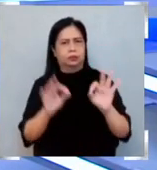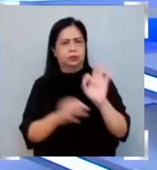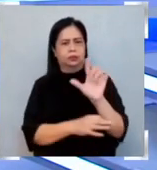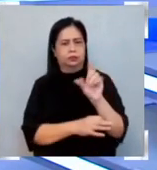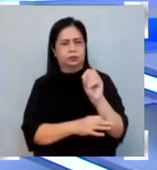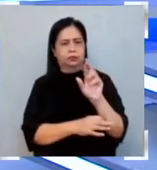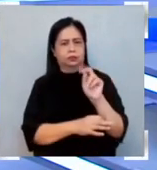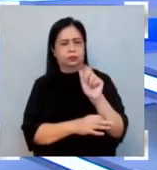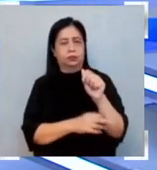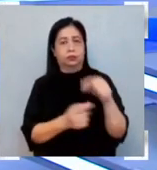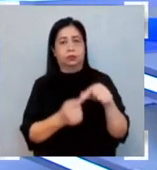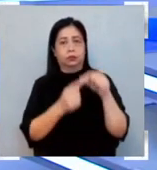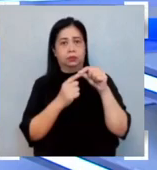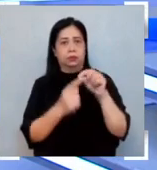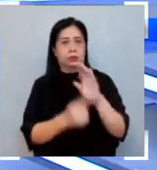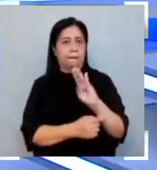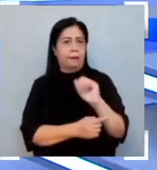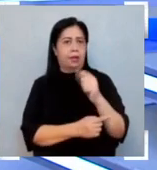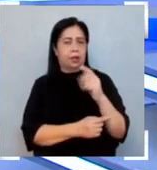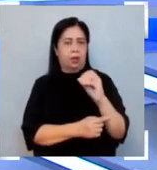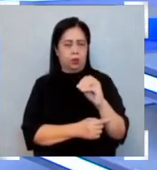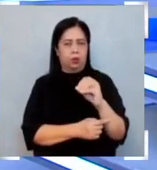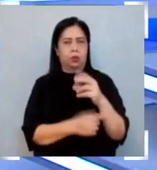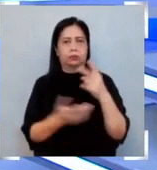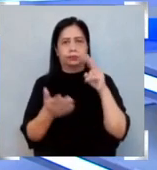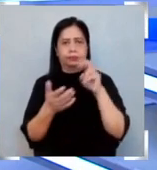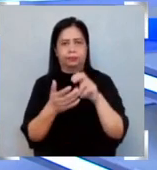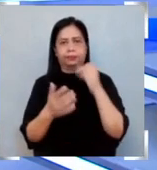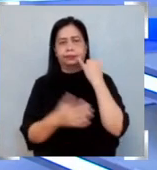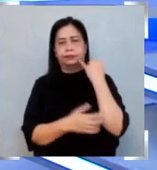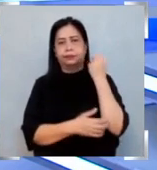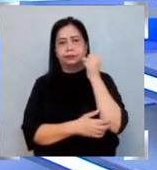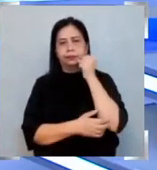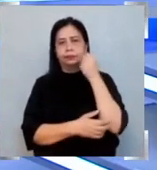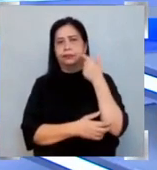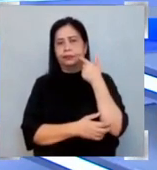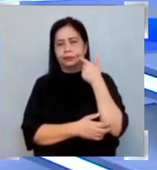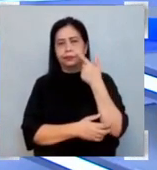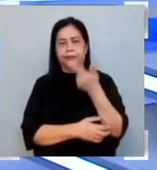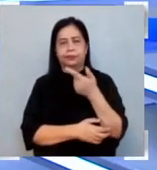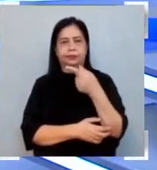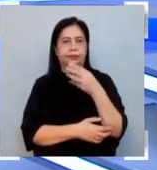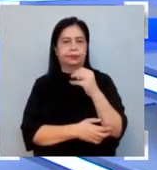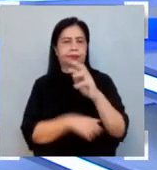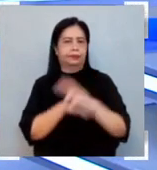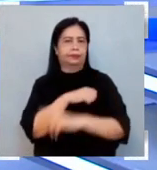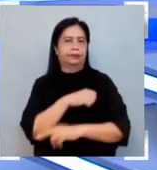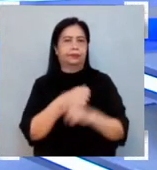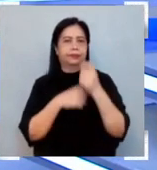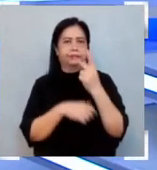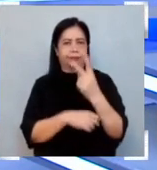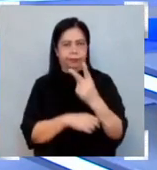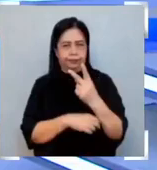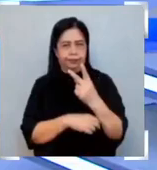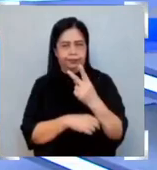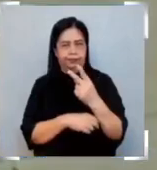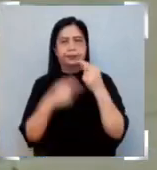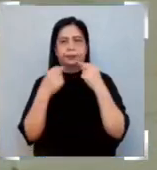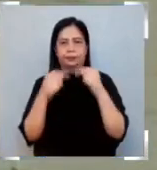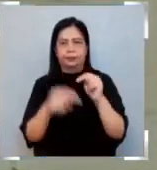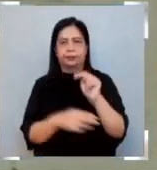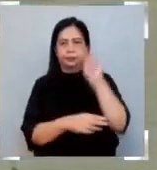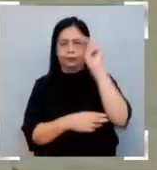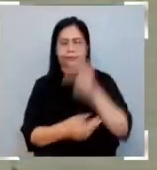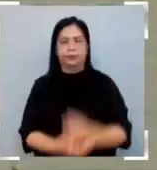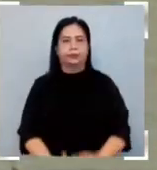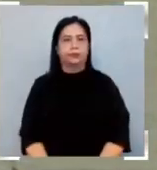ng Bagao. Saksi si Jasmine Gabriel Galban ng GMA Regional TV, Balitang Amyanan.